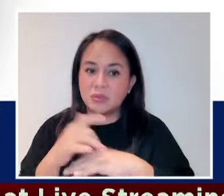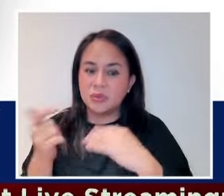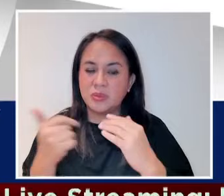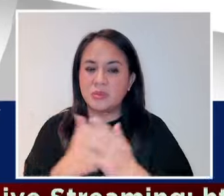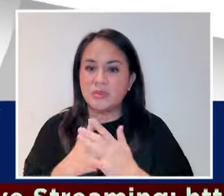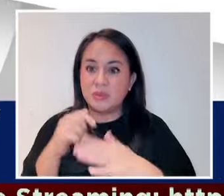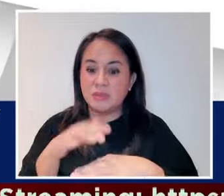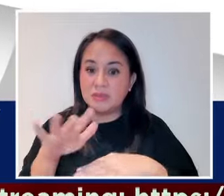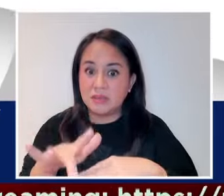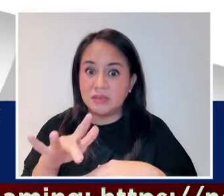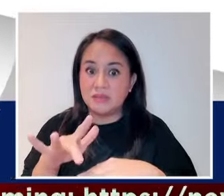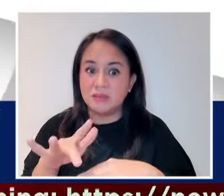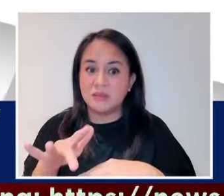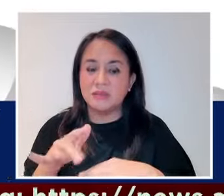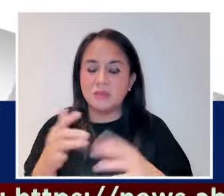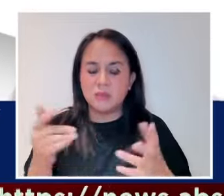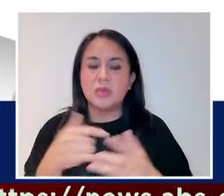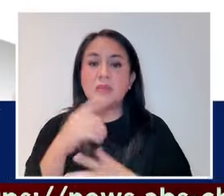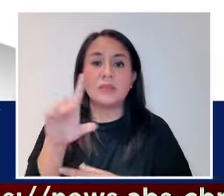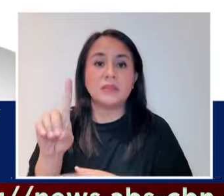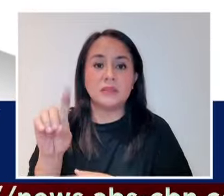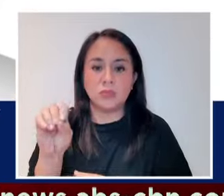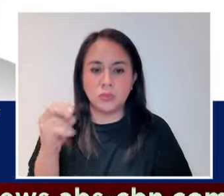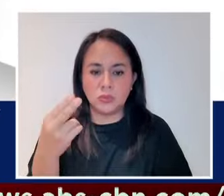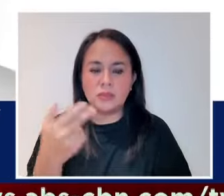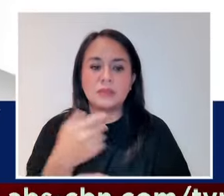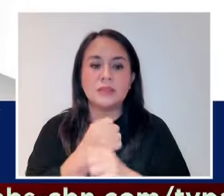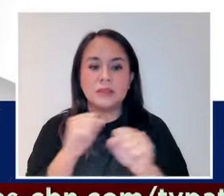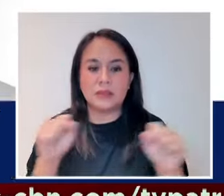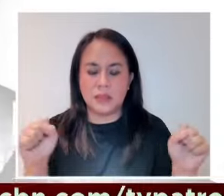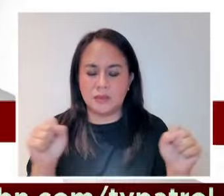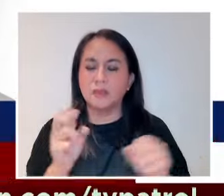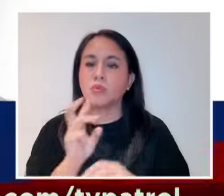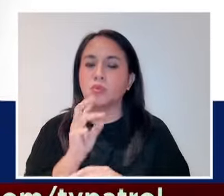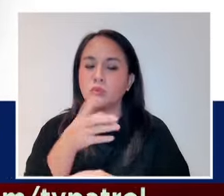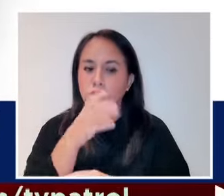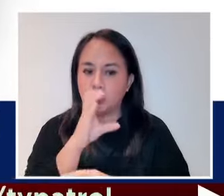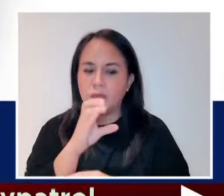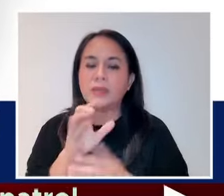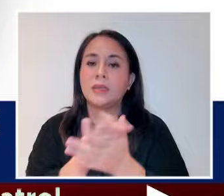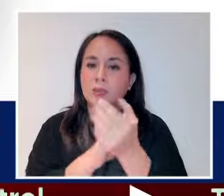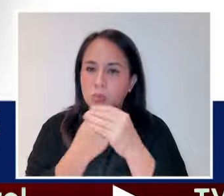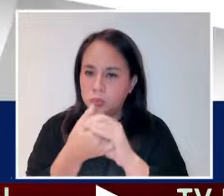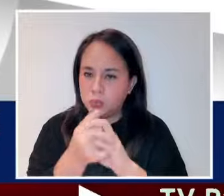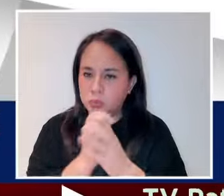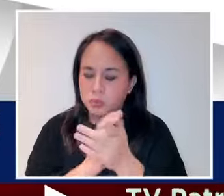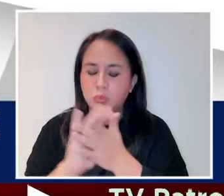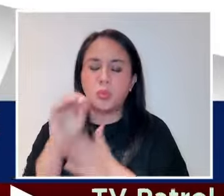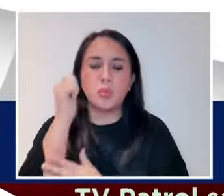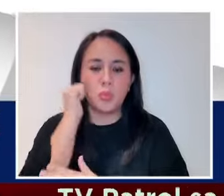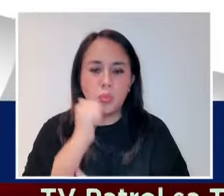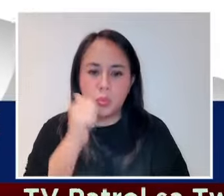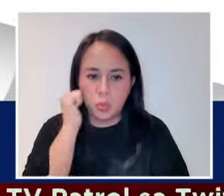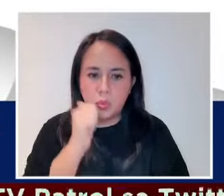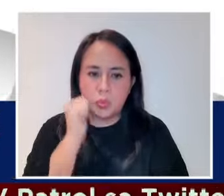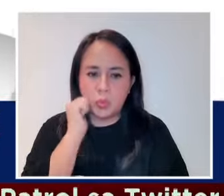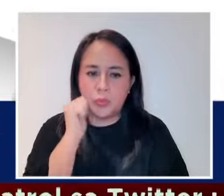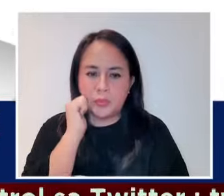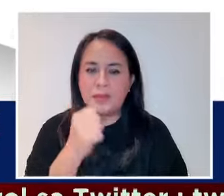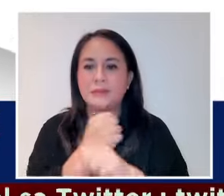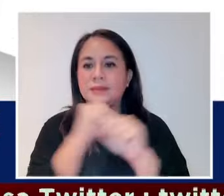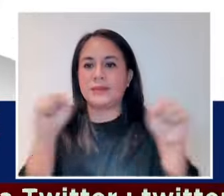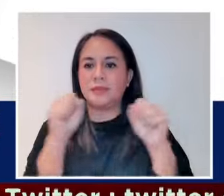surfaces. Sabi ng DOH, safe drinking water at good hand hygiene pa rin ang mabisang panlaban sa